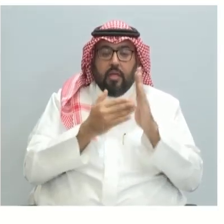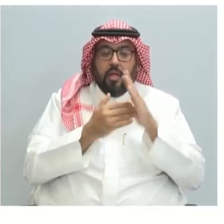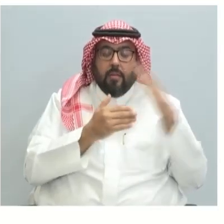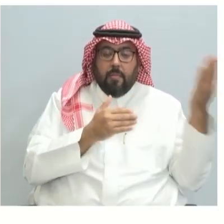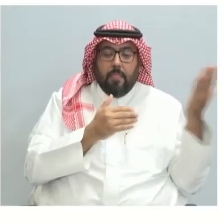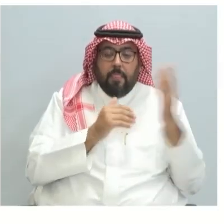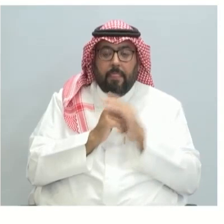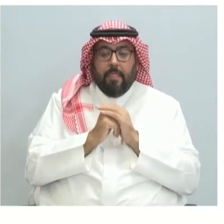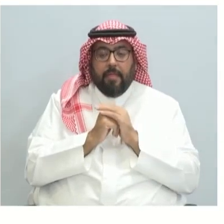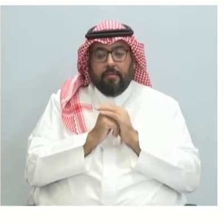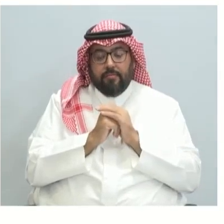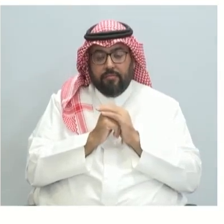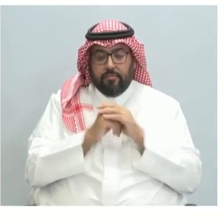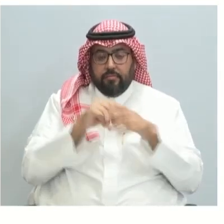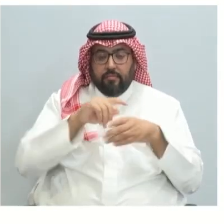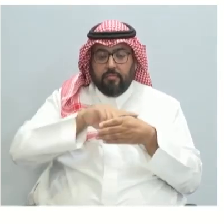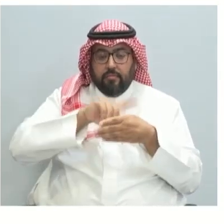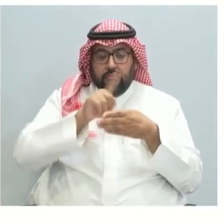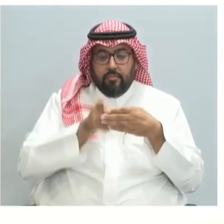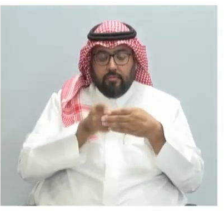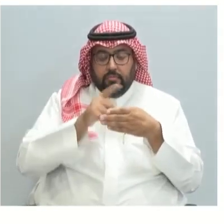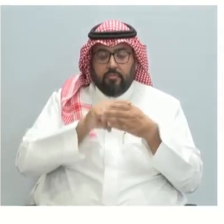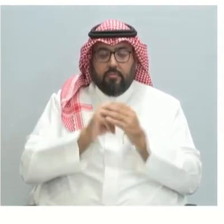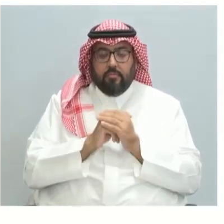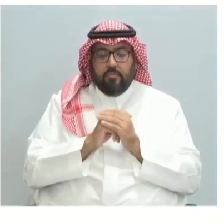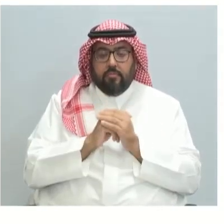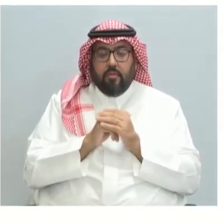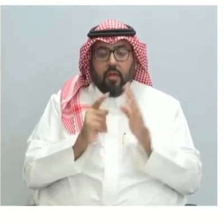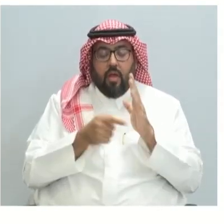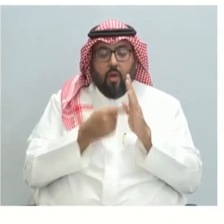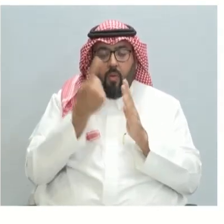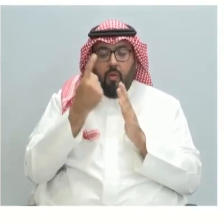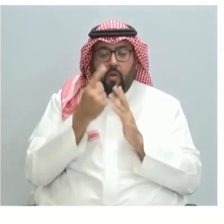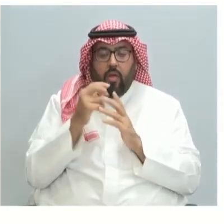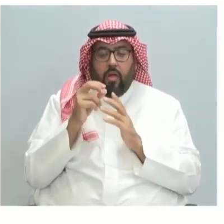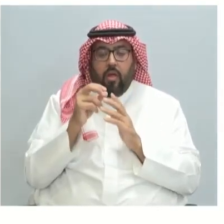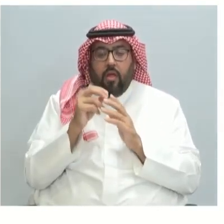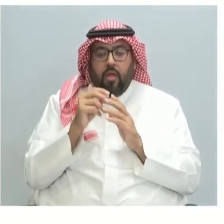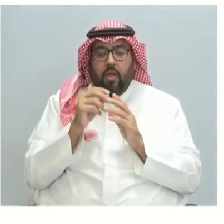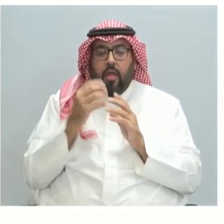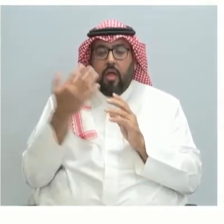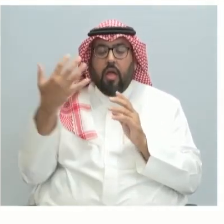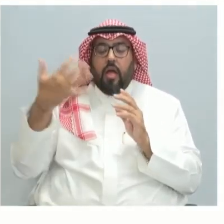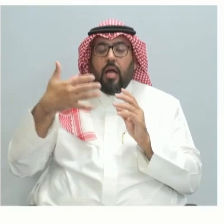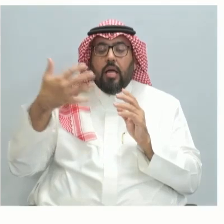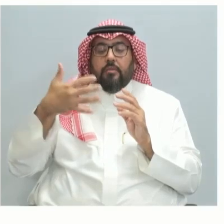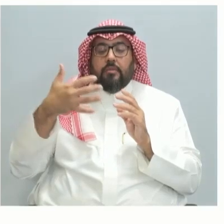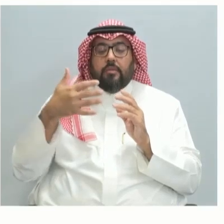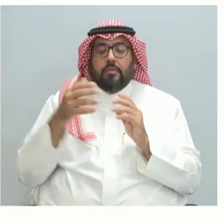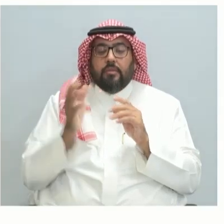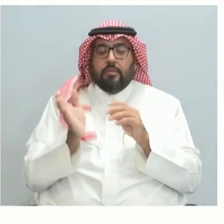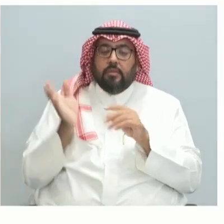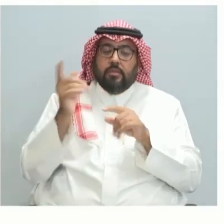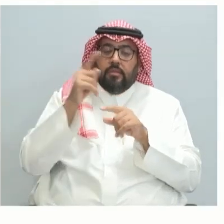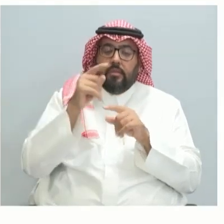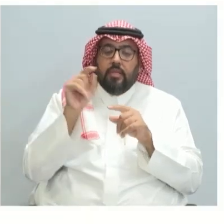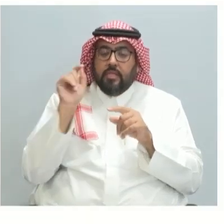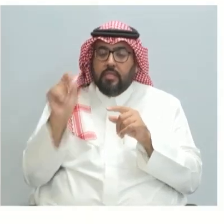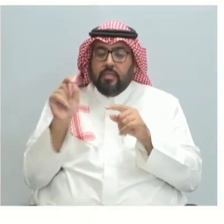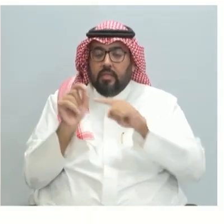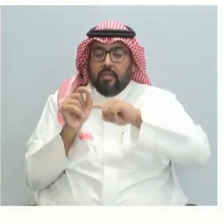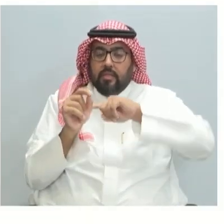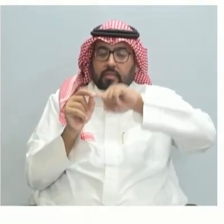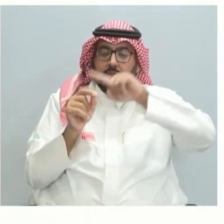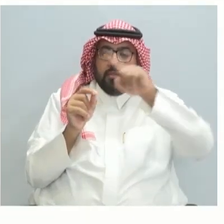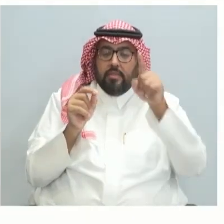القطاعات الدائريه الى المنقل الدائريه على اليسار لدينا اول قطاع قياسه 50 درجه سوف نرسم هنا من الصفر الى